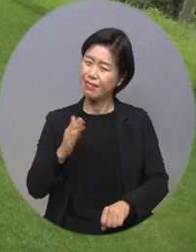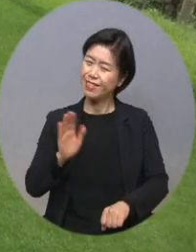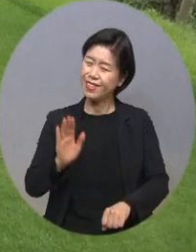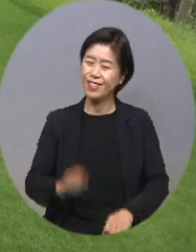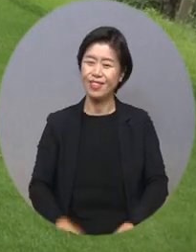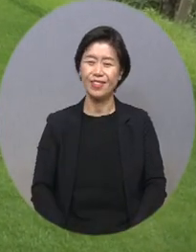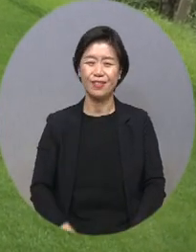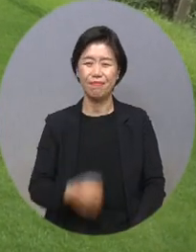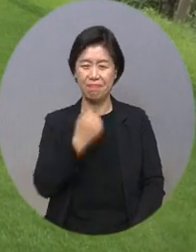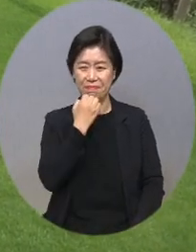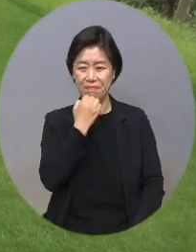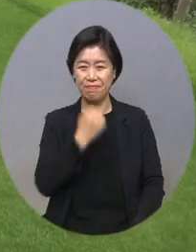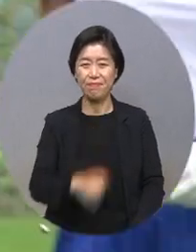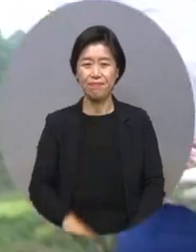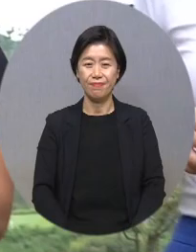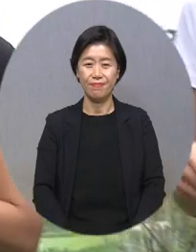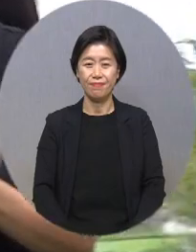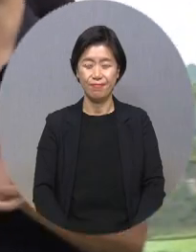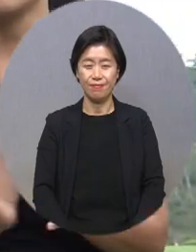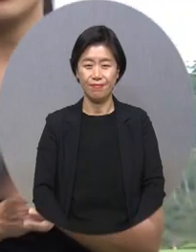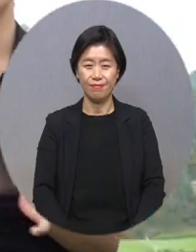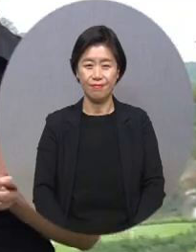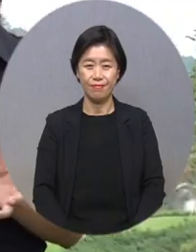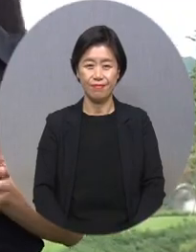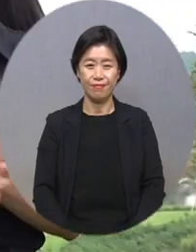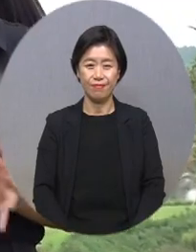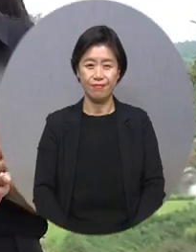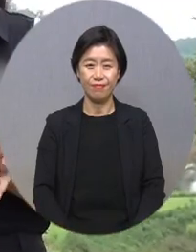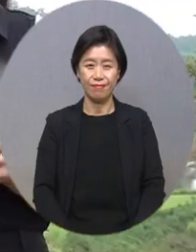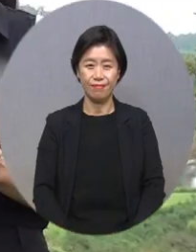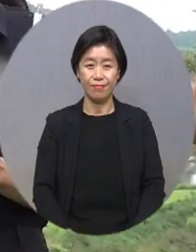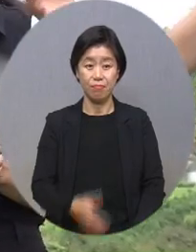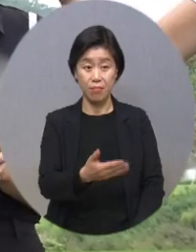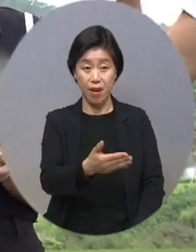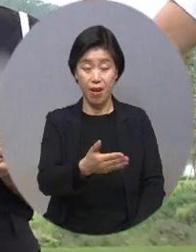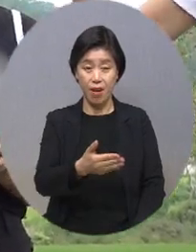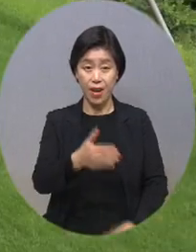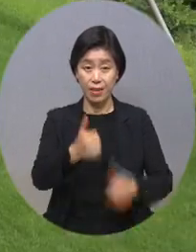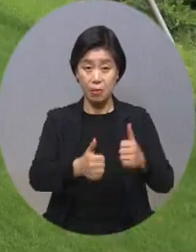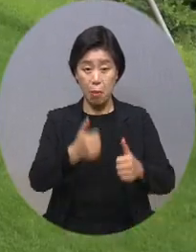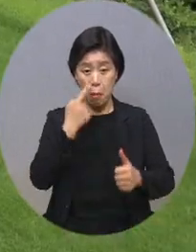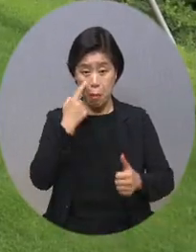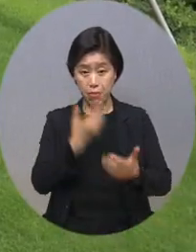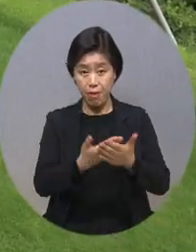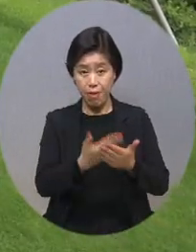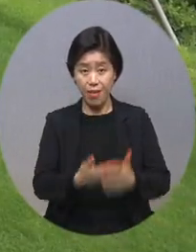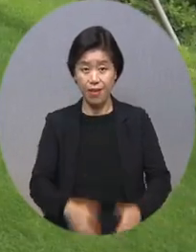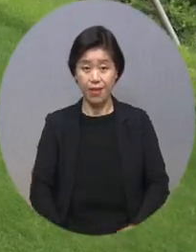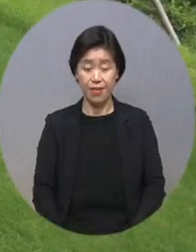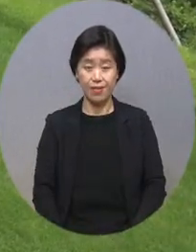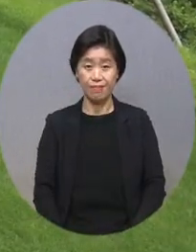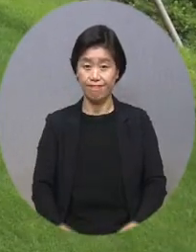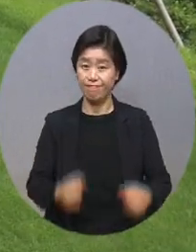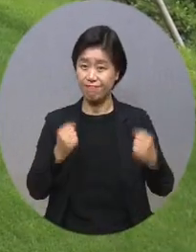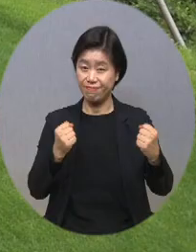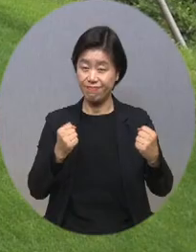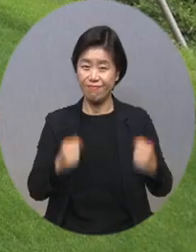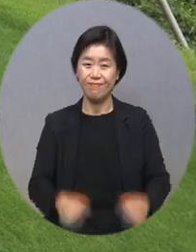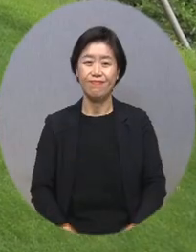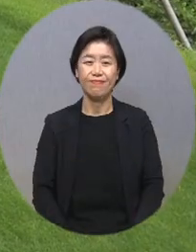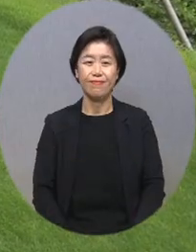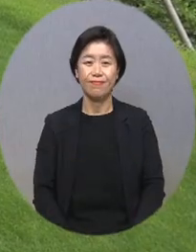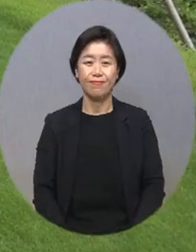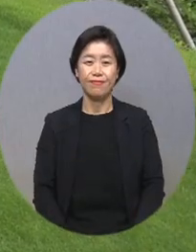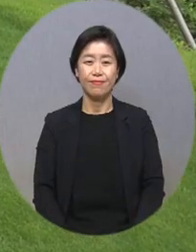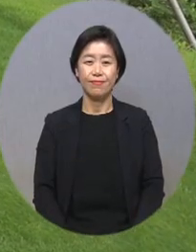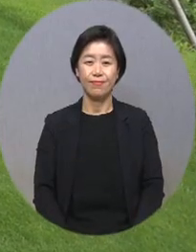영훈이. 와우. 오케이, 오케이. 오빠 이제 보여주세요. 오케이, 오케이. 그렇지. 드디어 우리 1승하겠다. 1승하겠어. 한번. 빠이! 뛰어야지. 그지? 아,